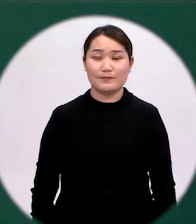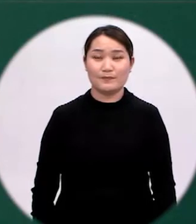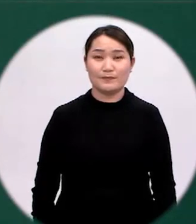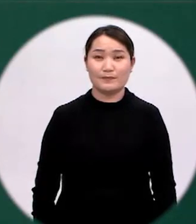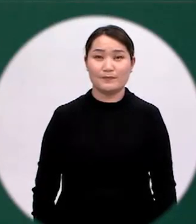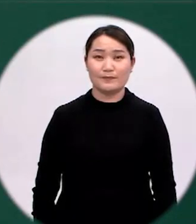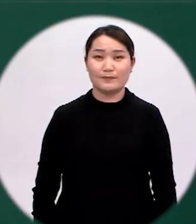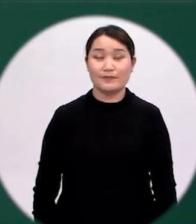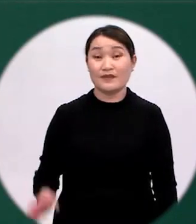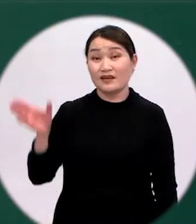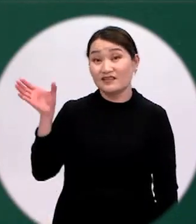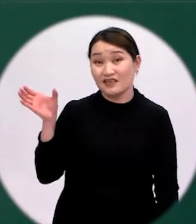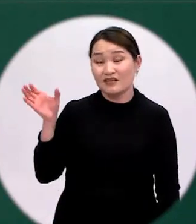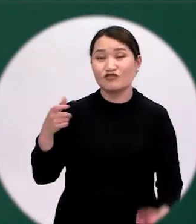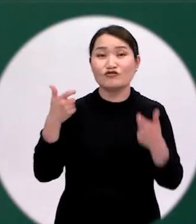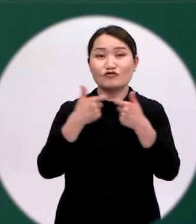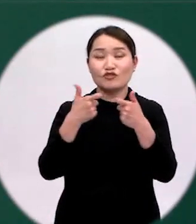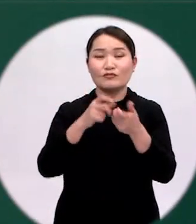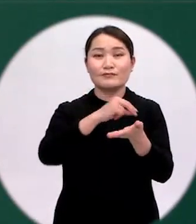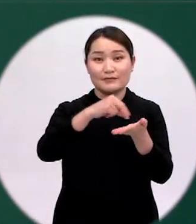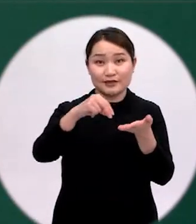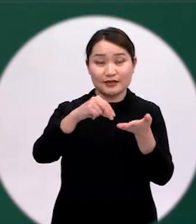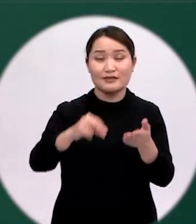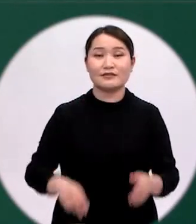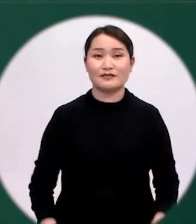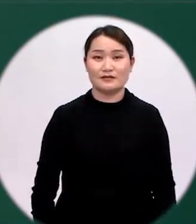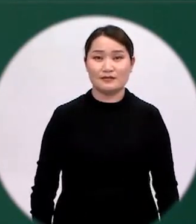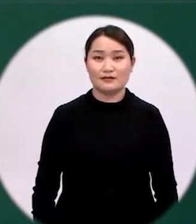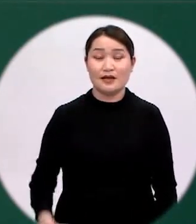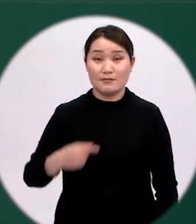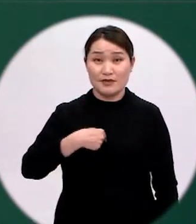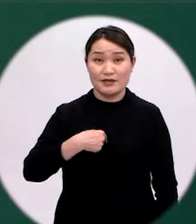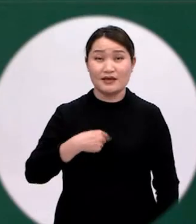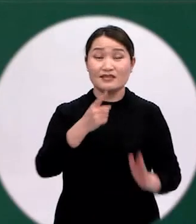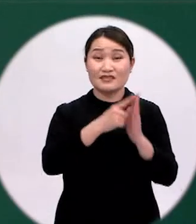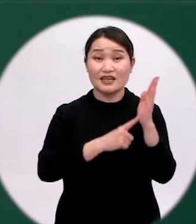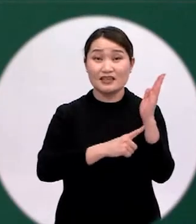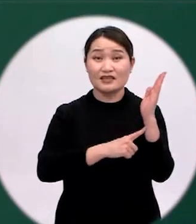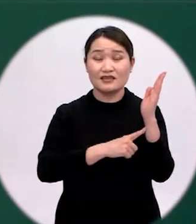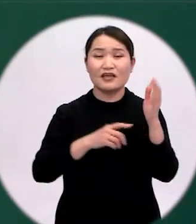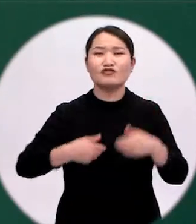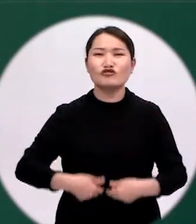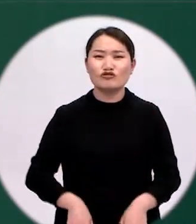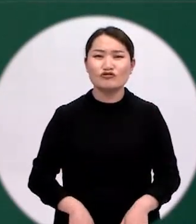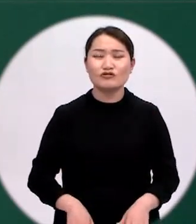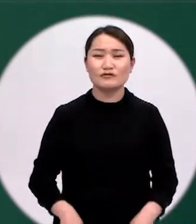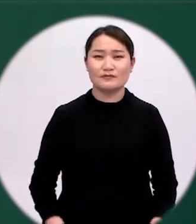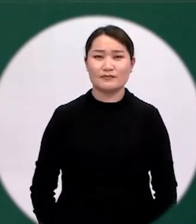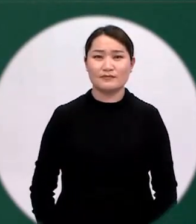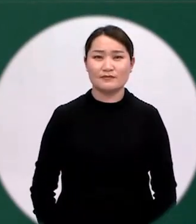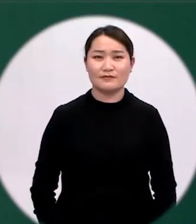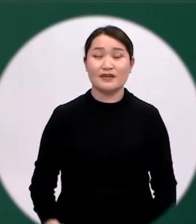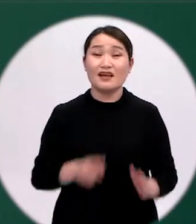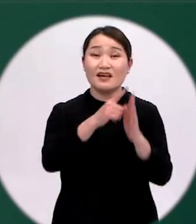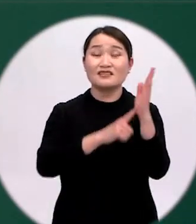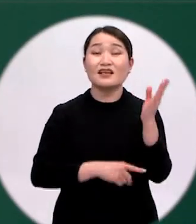тохируулан нөхөж бичээрэй хүүхдүүдээ. Би сарын өнд төрсөн